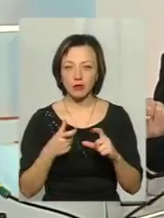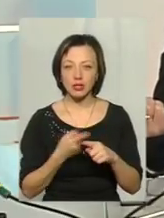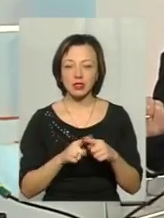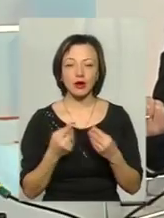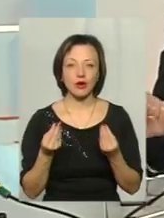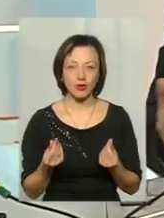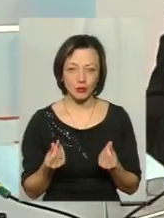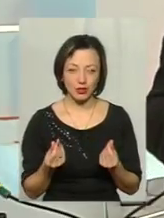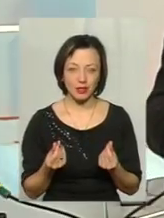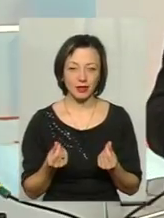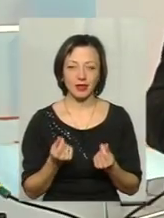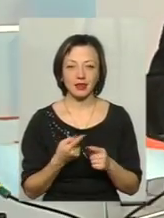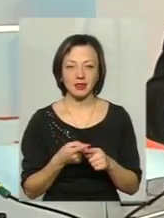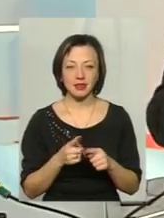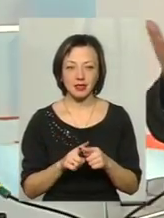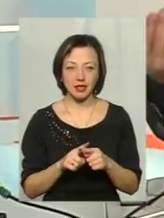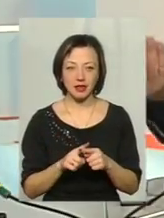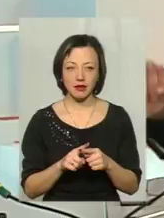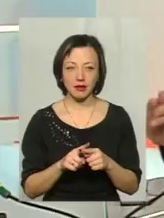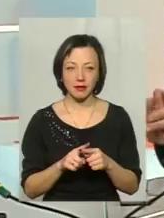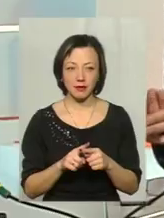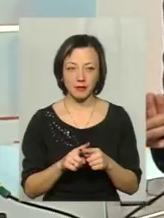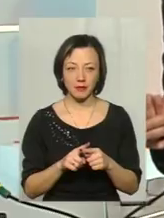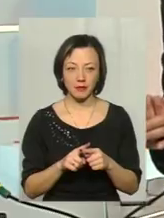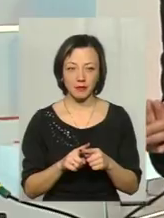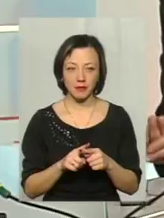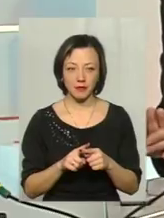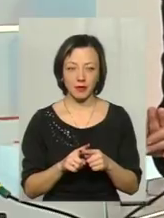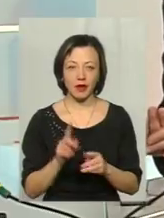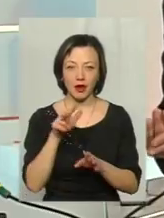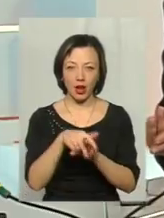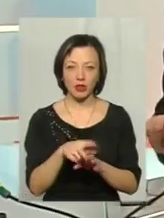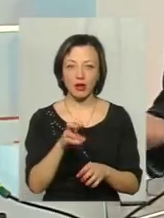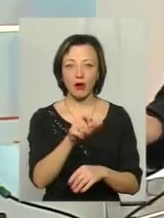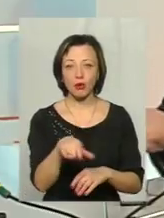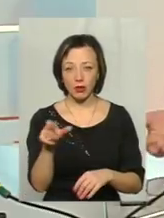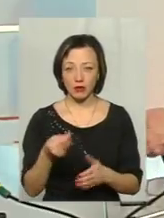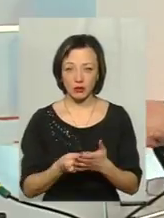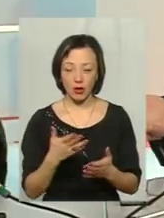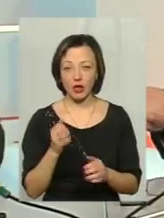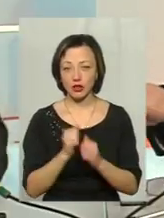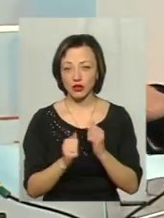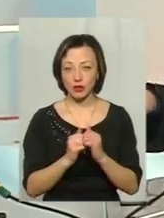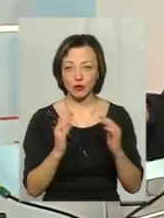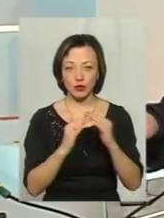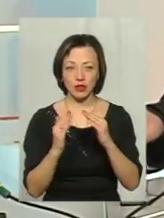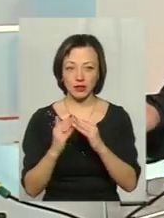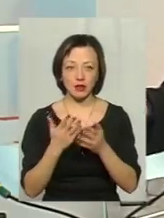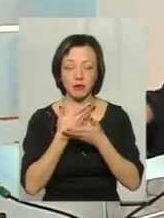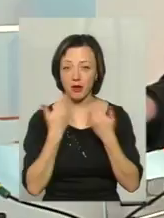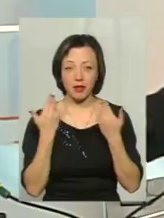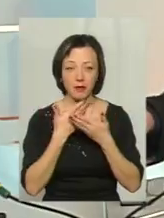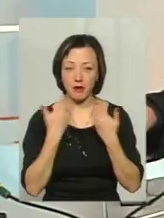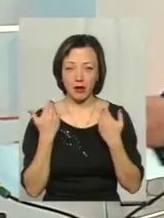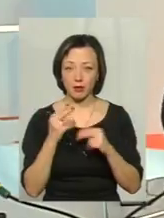гроші. Це ляже тягарем на мешканців цього будинку. Ви розумієте? А значить, в тих будинках і нема підвалів? Немає,